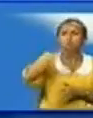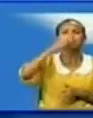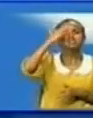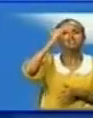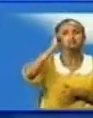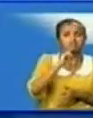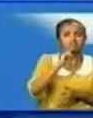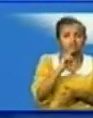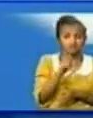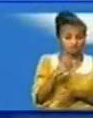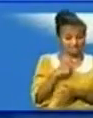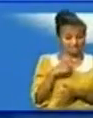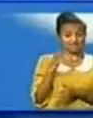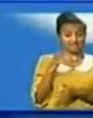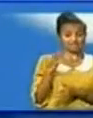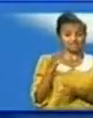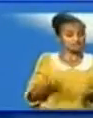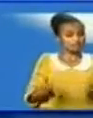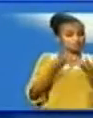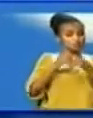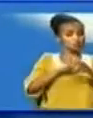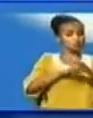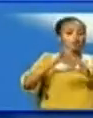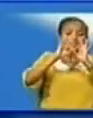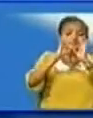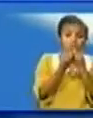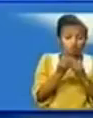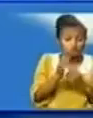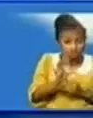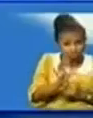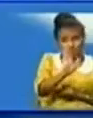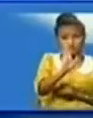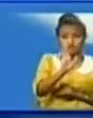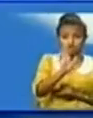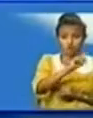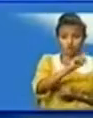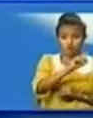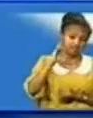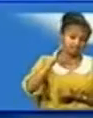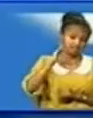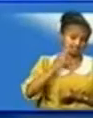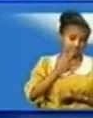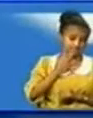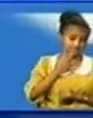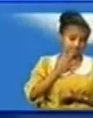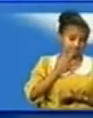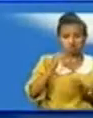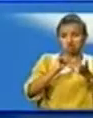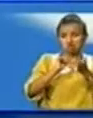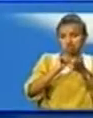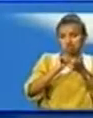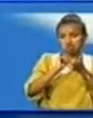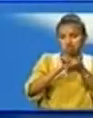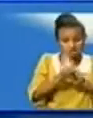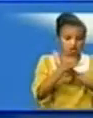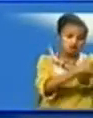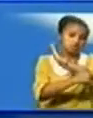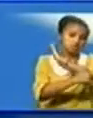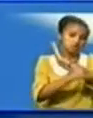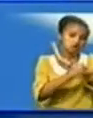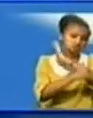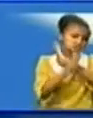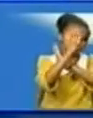ወላጆቻችን ሳይሳናቸው ሆኖ ብዙ ጊዜ ይመስለኛል የሰዎቻቸው ራሳቸው አንዳንድ መስማት